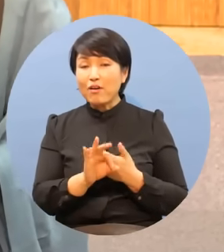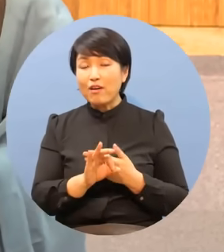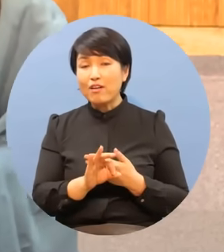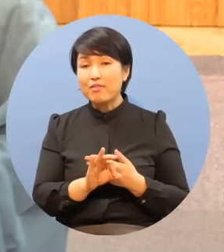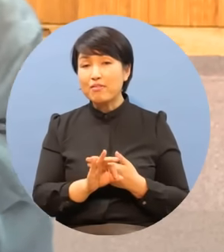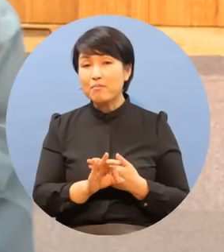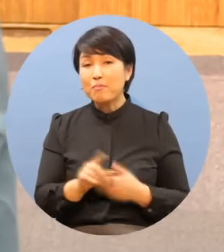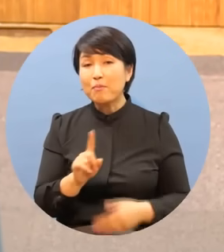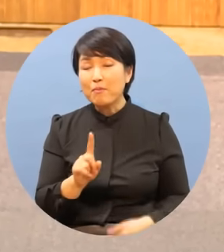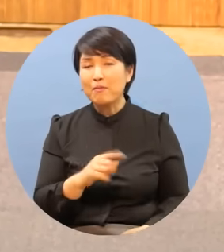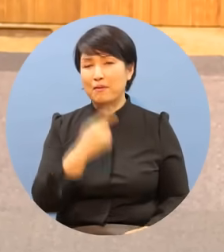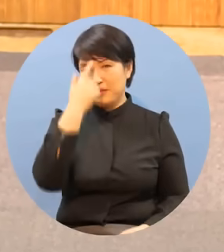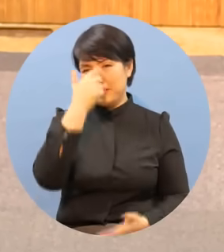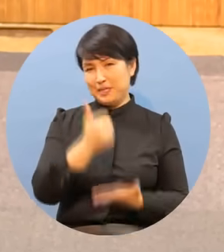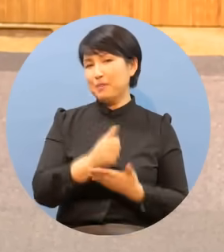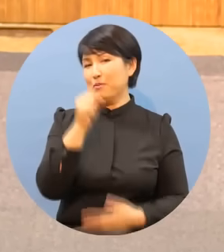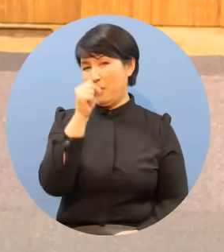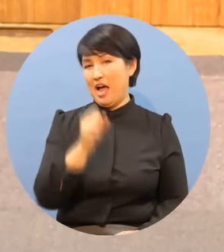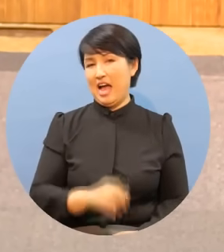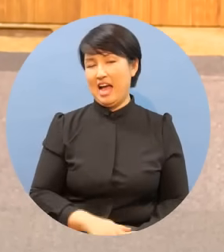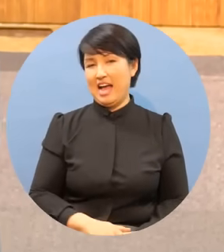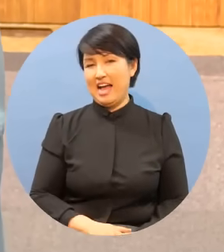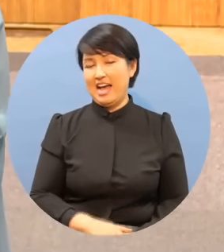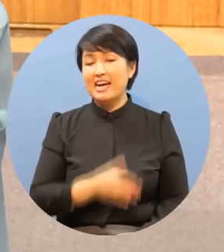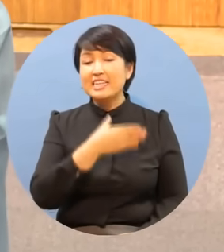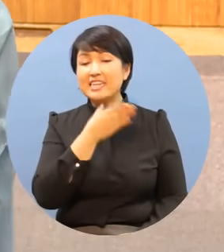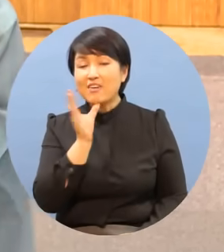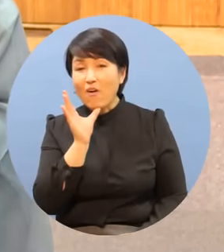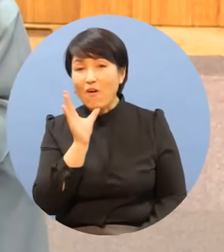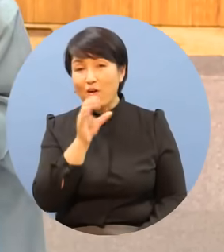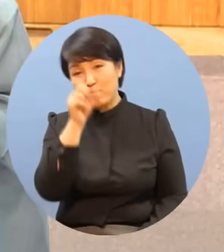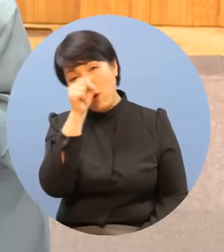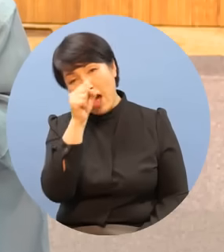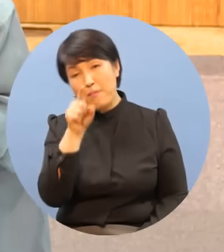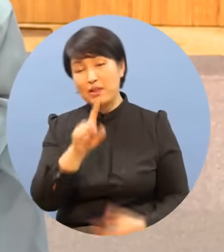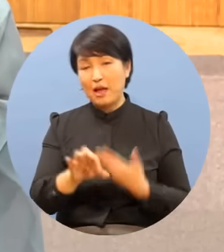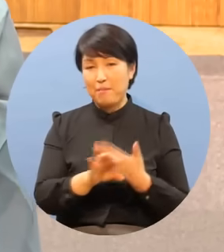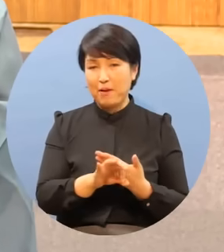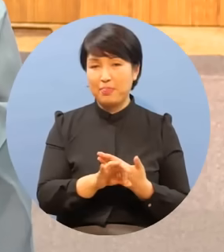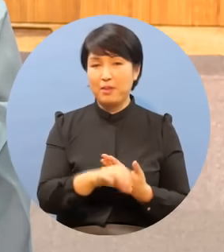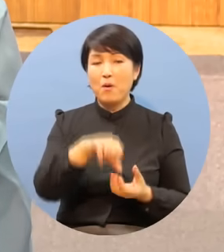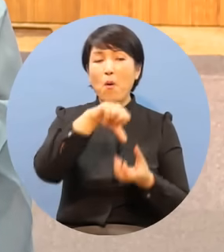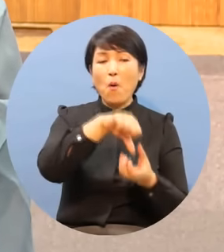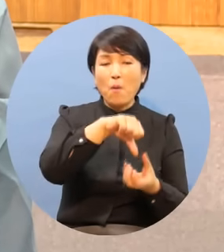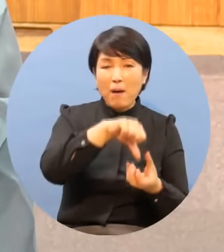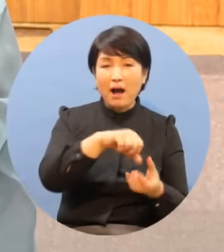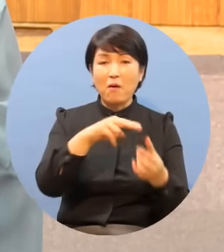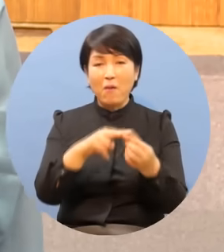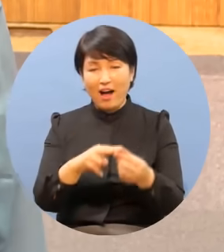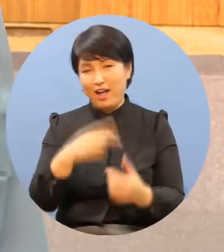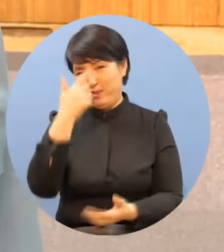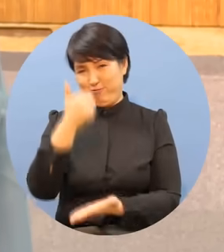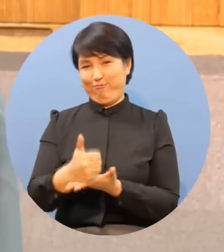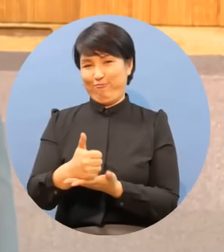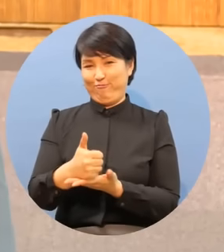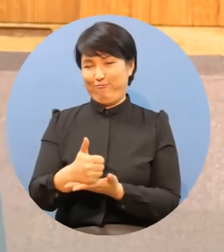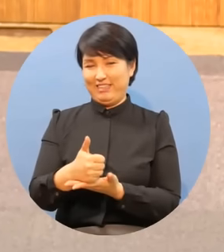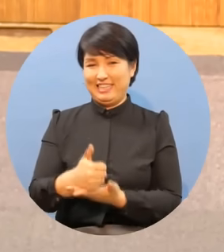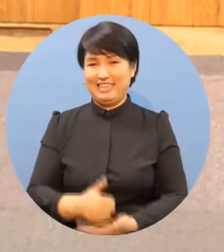좋다고? 스님들이 좋은 거예요. 늙어서 좋은 건 두 가지 있다 그래. 이 세상에 호박하고 중하고.